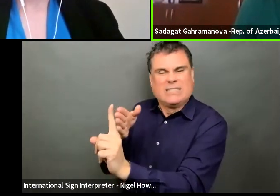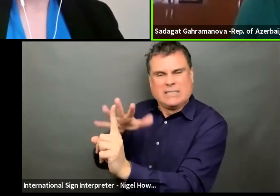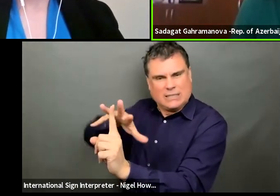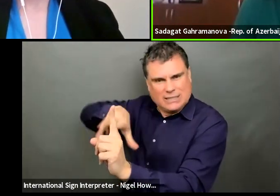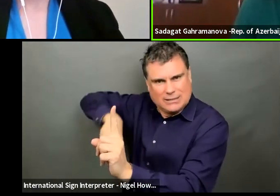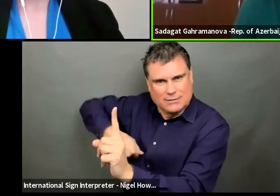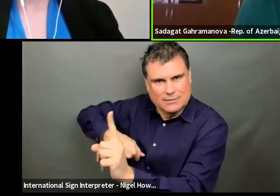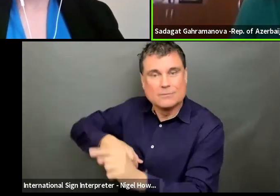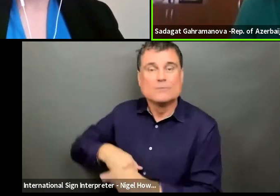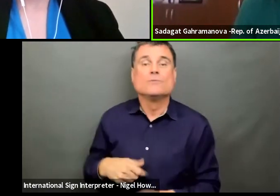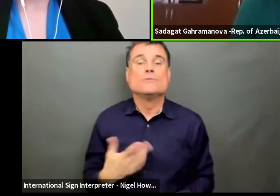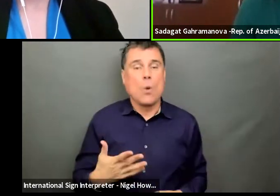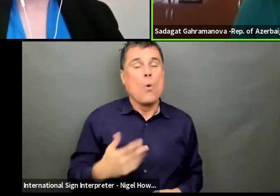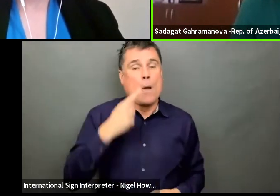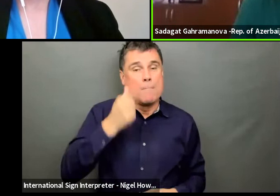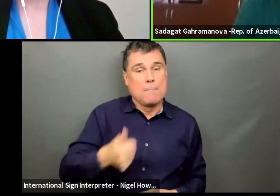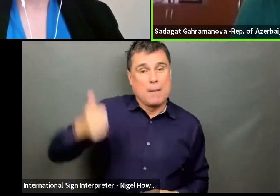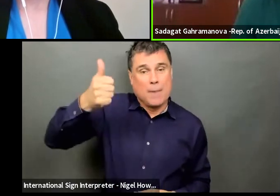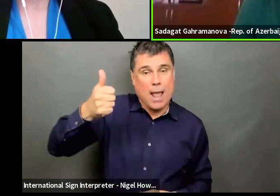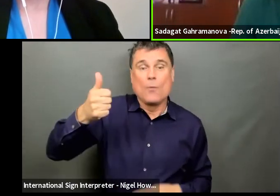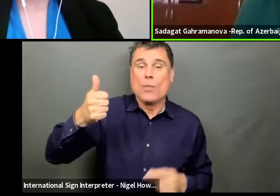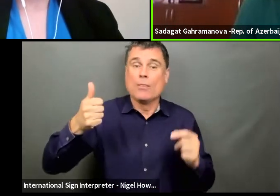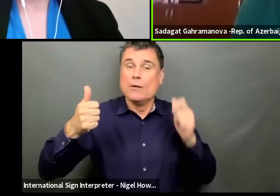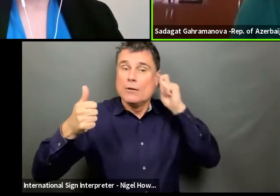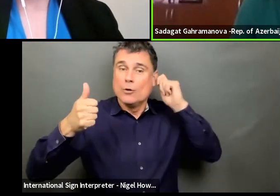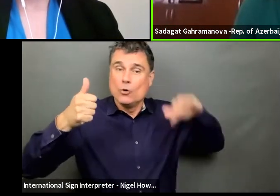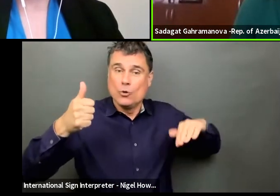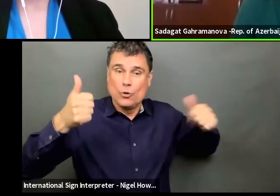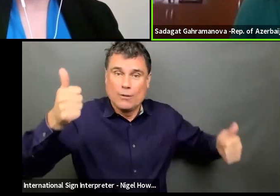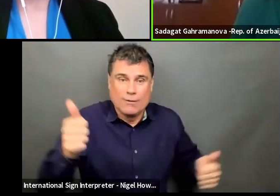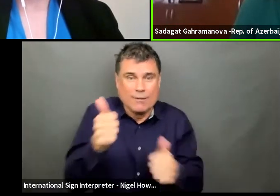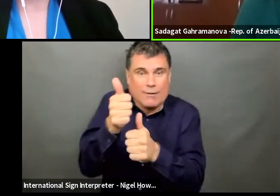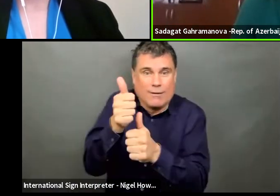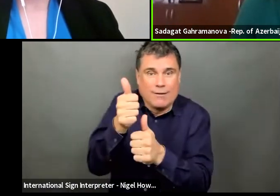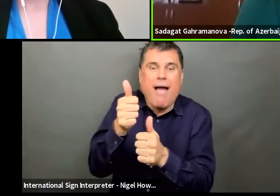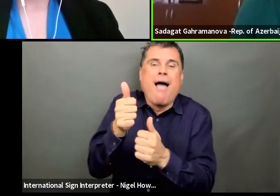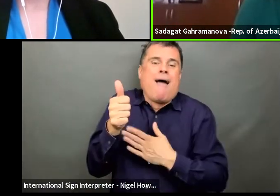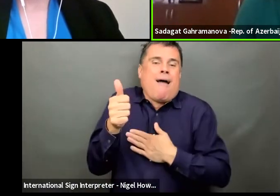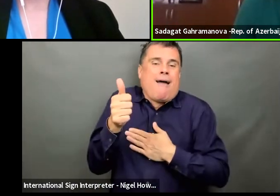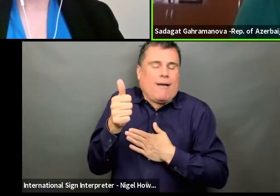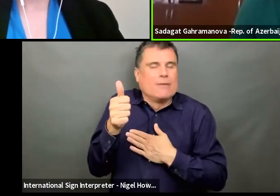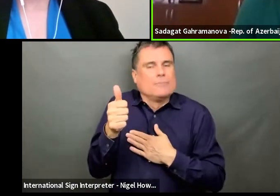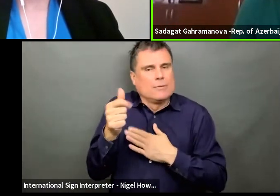роли религии в борьбе с вредными практиками в регионах Азербайджана.